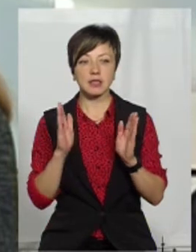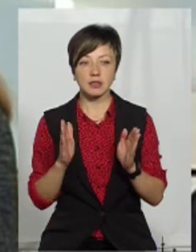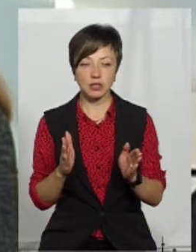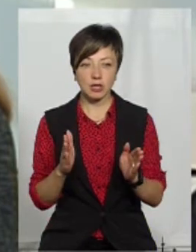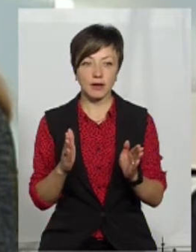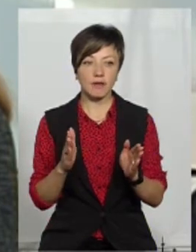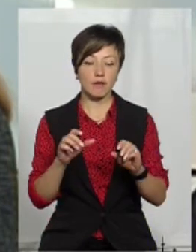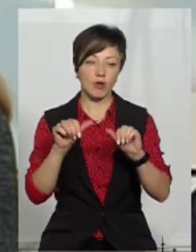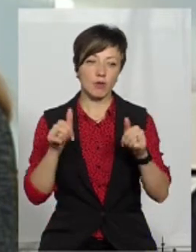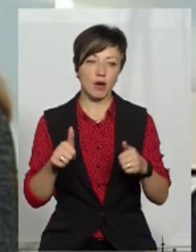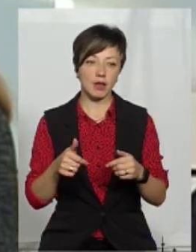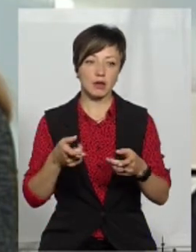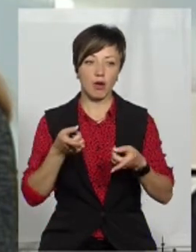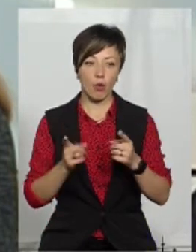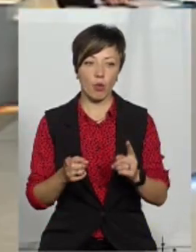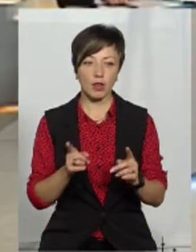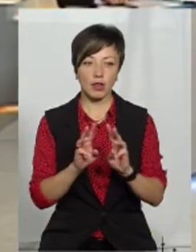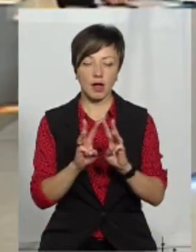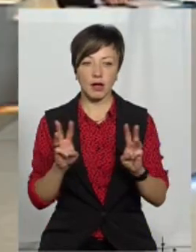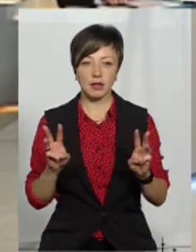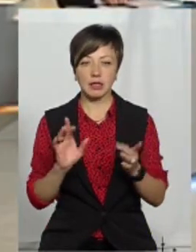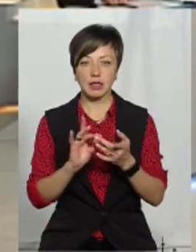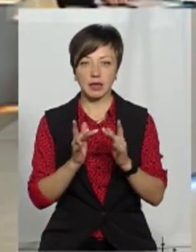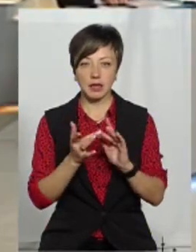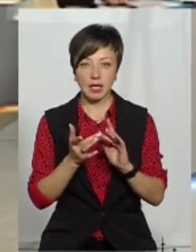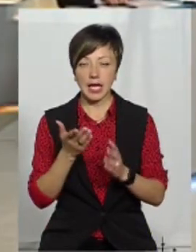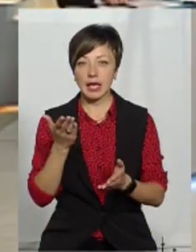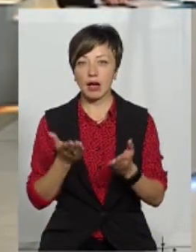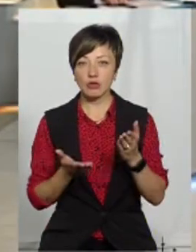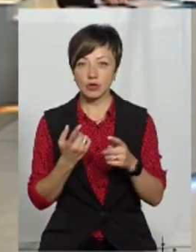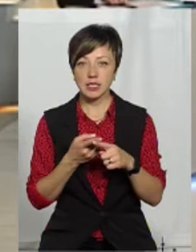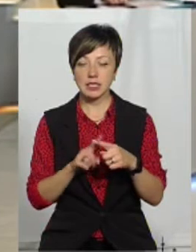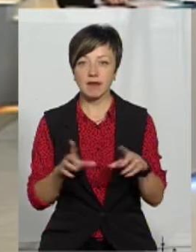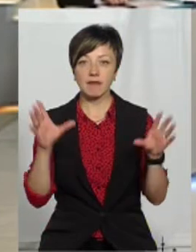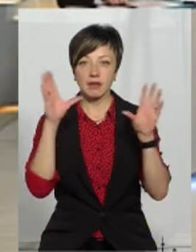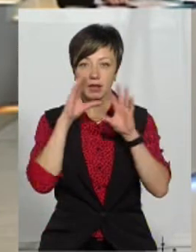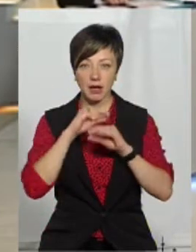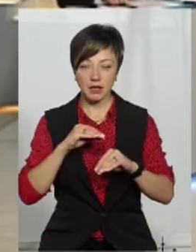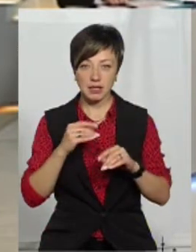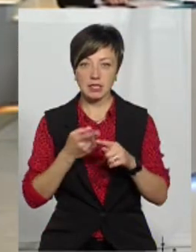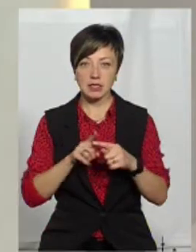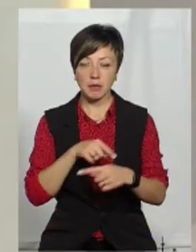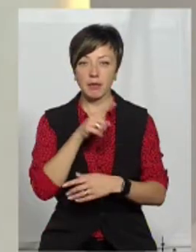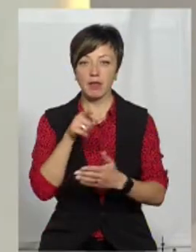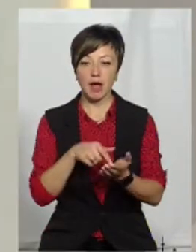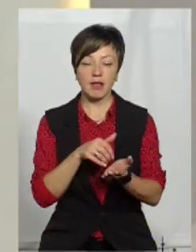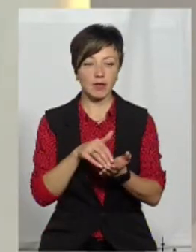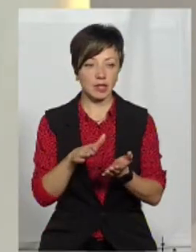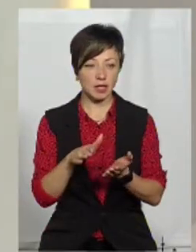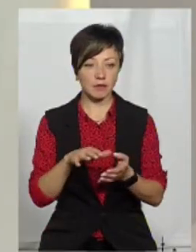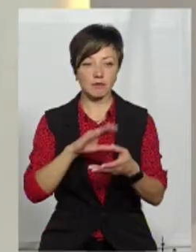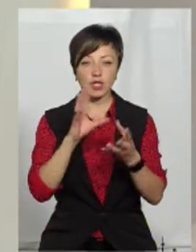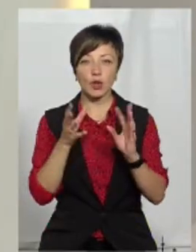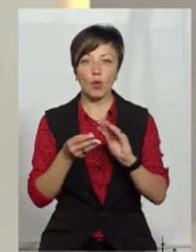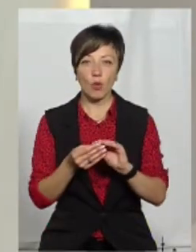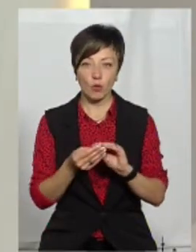форматі онлайн в інтернеті. Якщо це вдасться, то ми це питання відкинемо таке. Ну, в